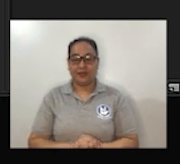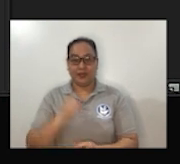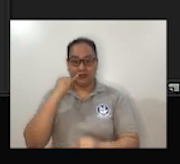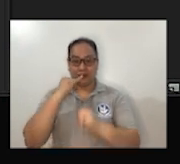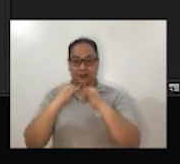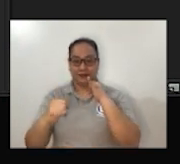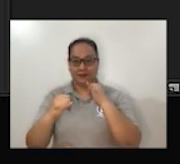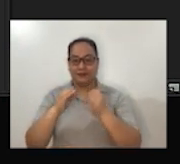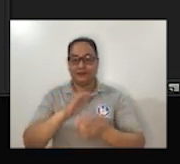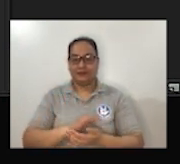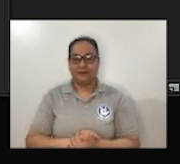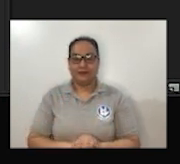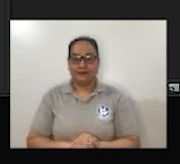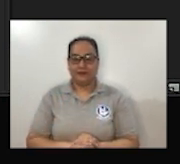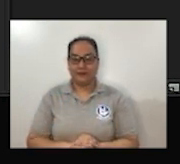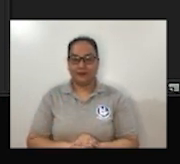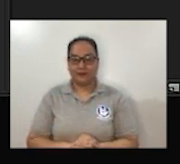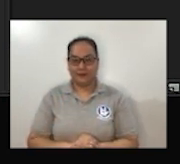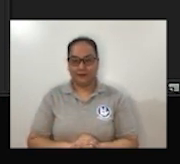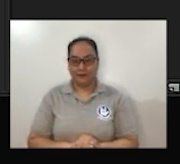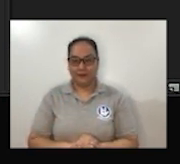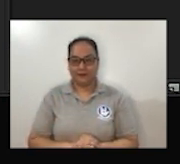At ang panguli ay,